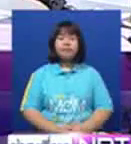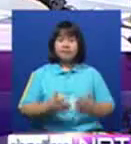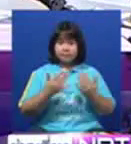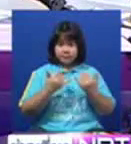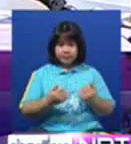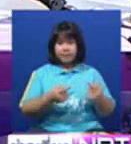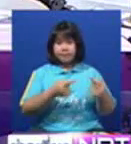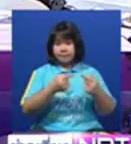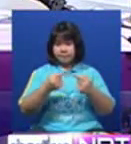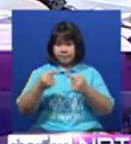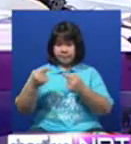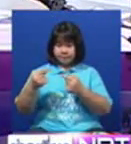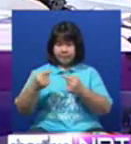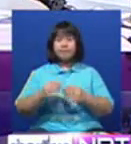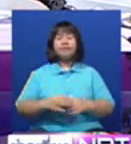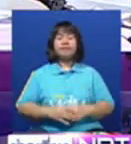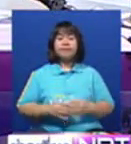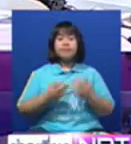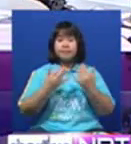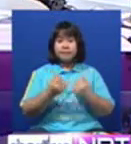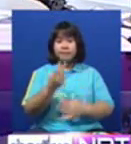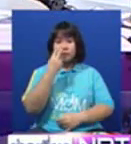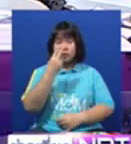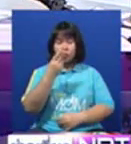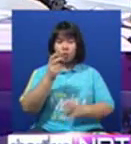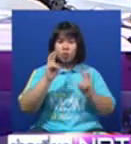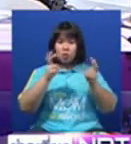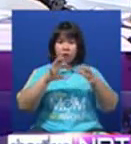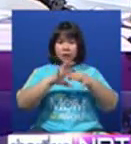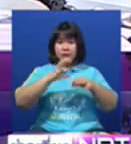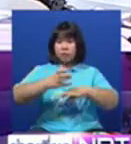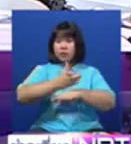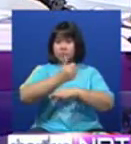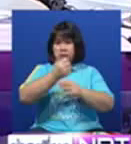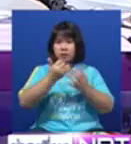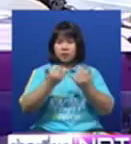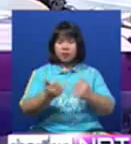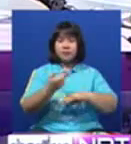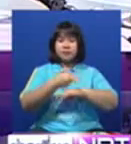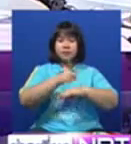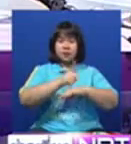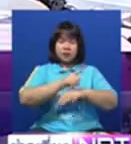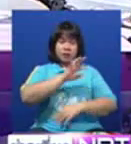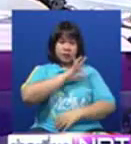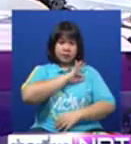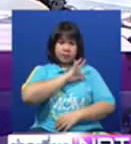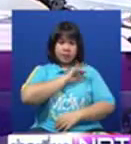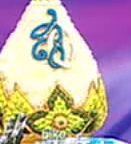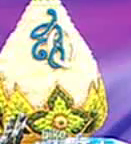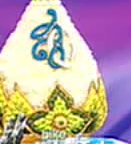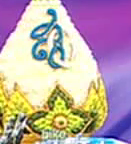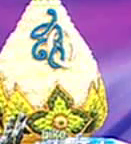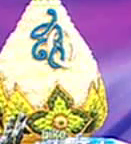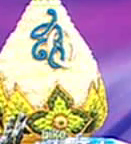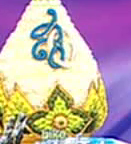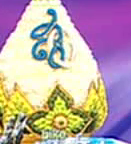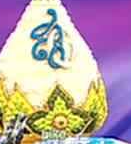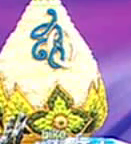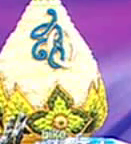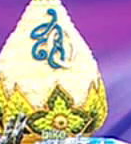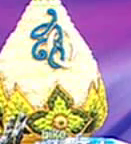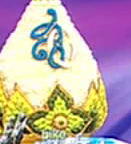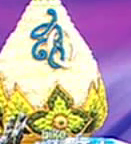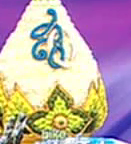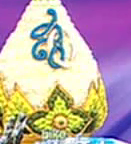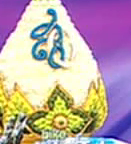มาติดตามข่าวเที่ยงช่วงที่2กันค่ะช่วงนี้มาดูประเด็นทางการเมืองกันบ้างนะคะประธานสมาชิกสภาปฏิรูปแห่งชาติค่ะออกมาระบุกระแสข่